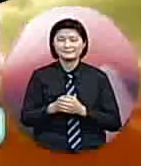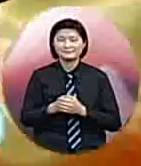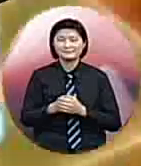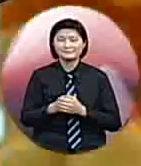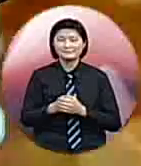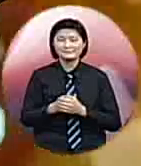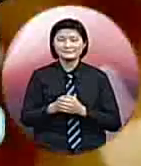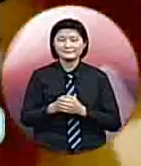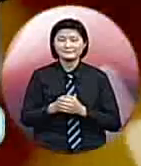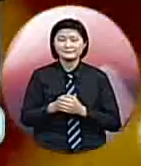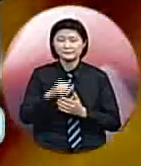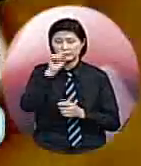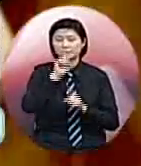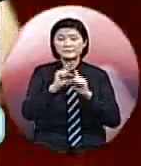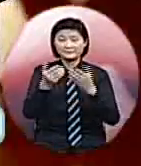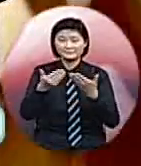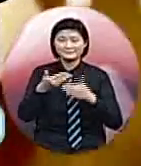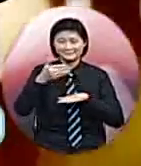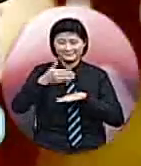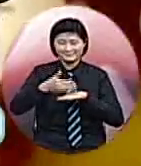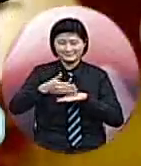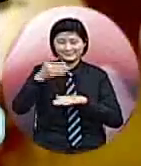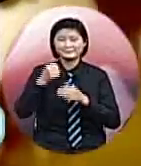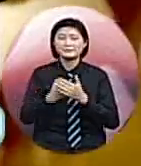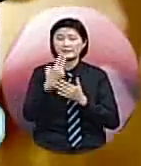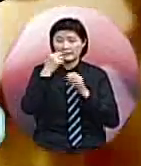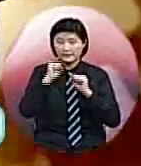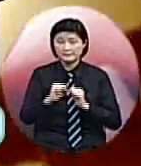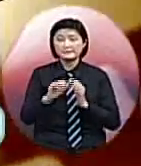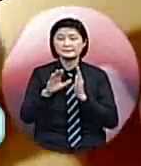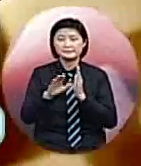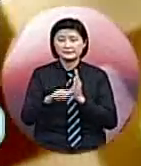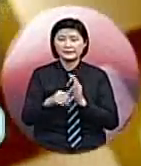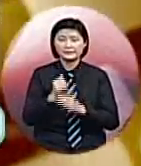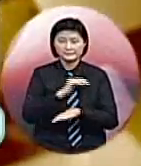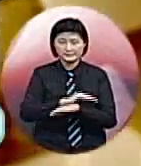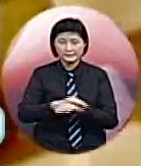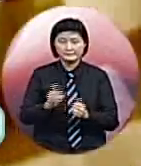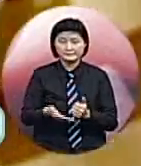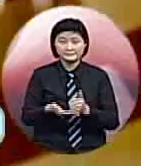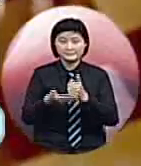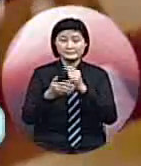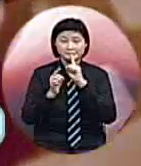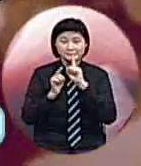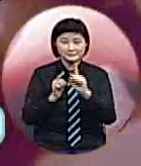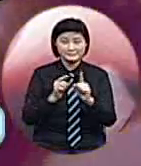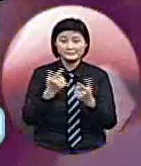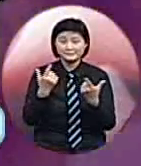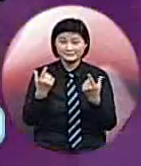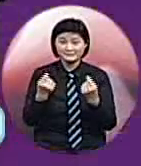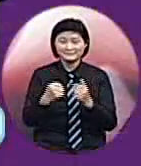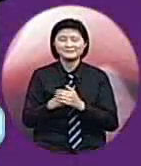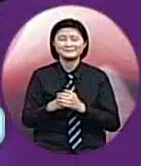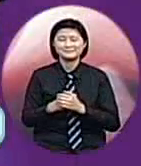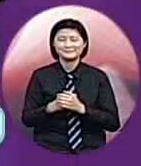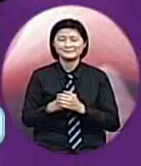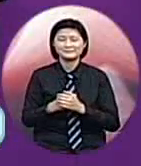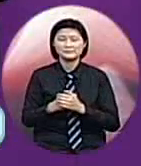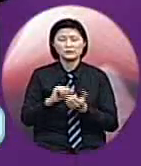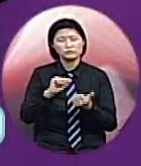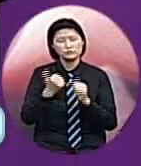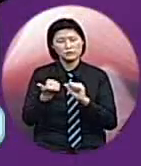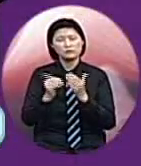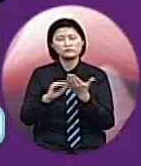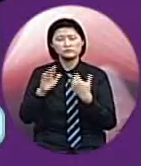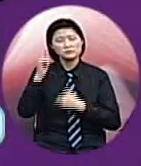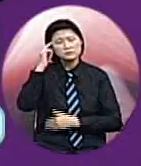네, 그렇습니다. 좋은 네. 얘기 감사합니다. 그러니까 살아계실 때 잘 모시란 얘기죠. 예. 예. 이제 돌아가신